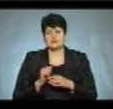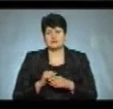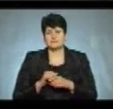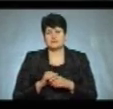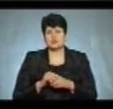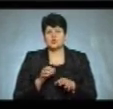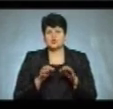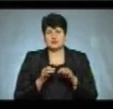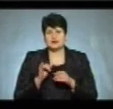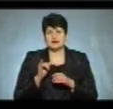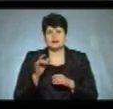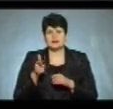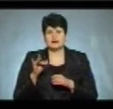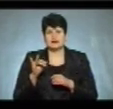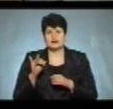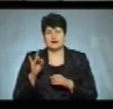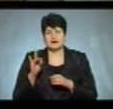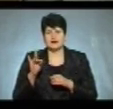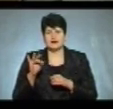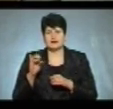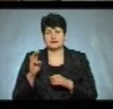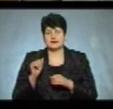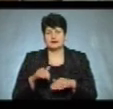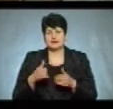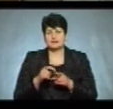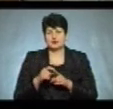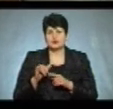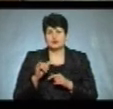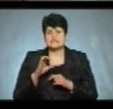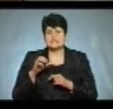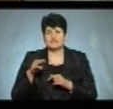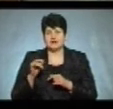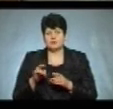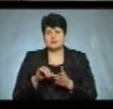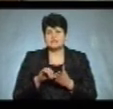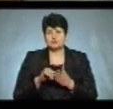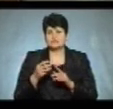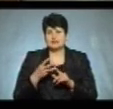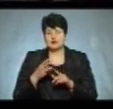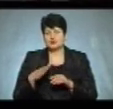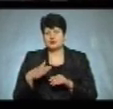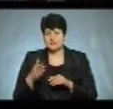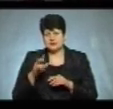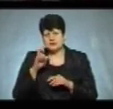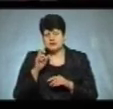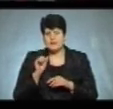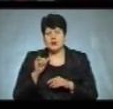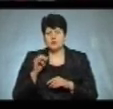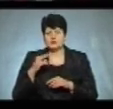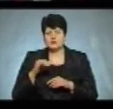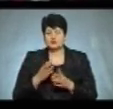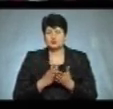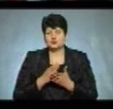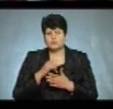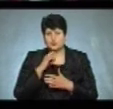Суддя Ірина Гирила надала слово Ігорю Стефанєву, представнику третьої сторони Державної аудиторської служби